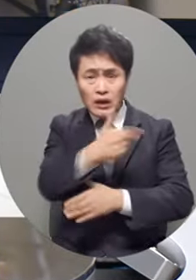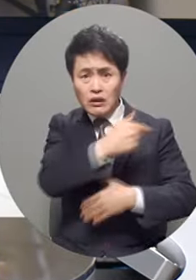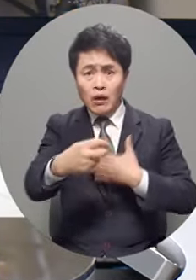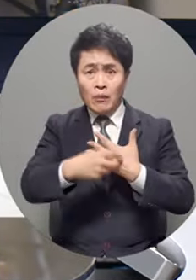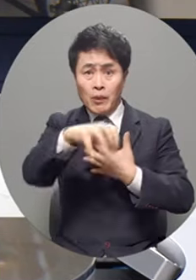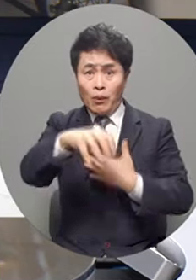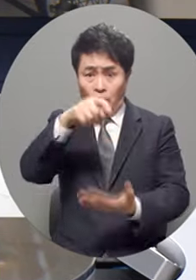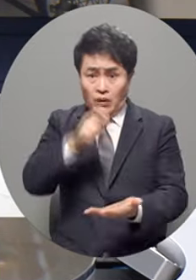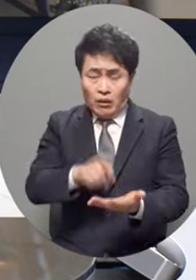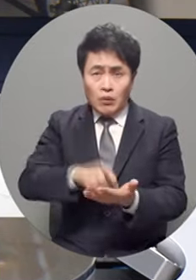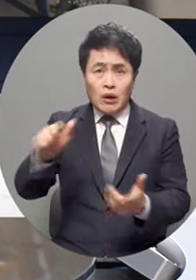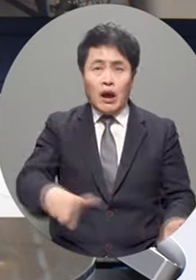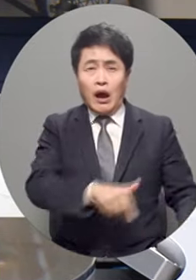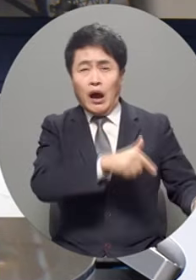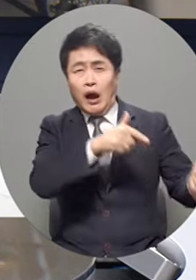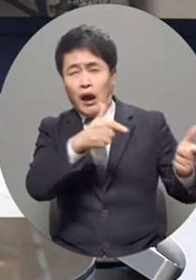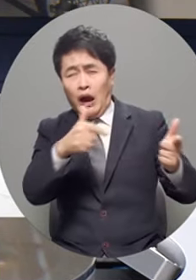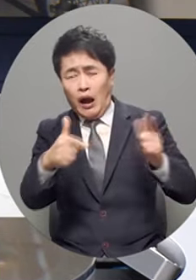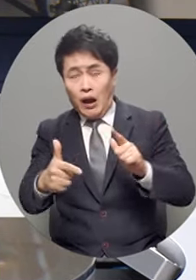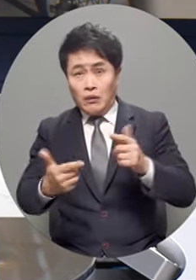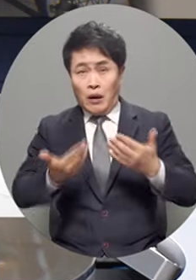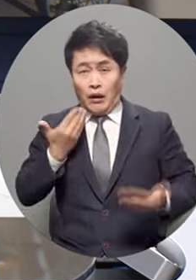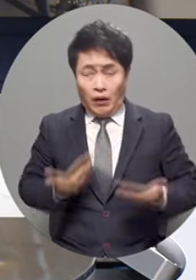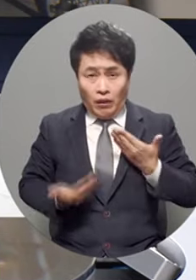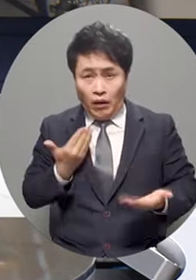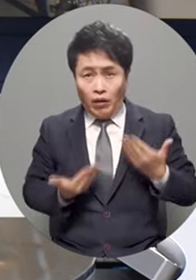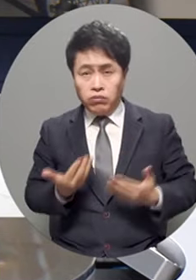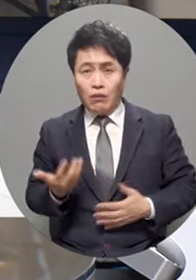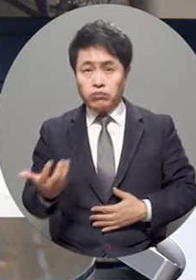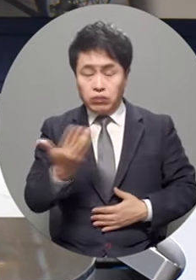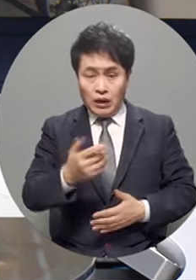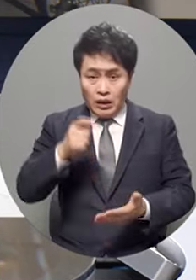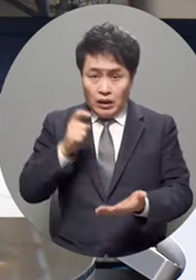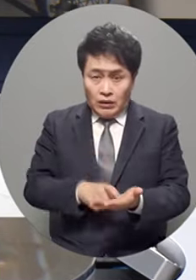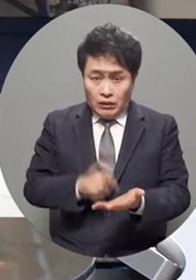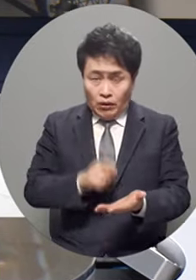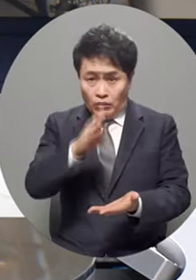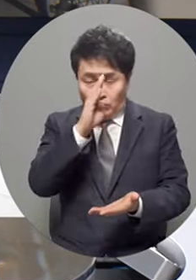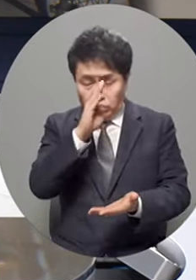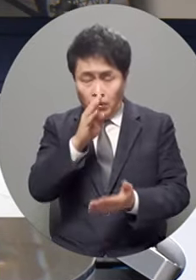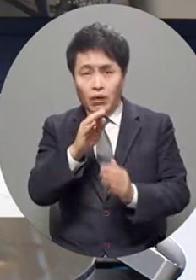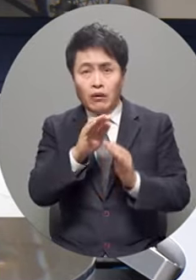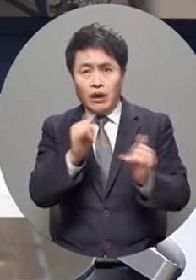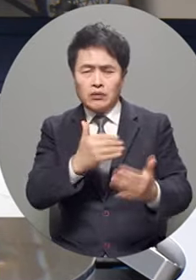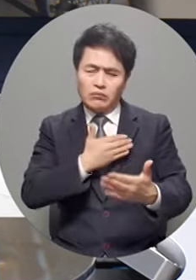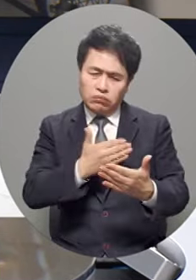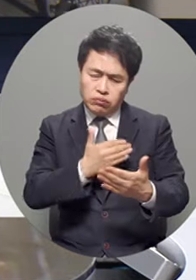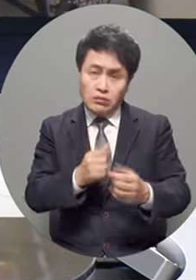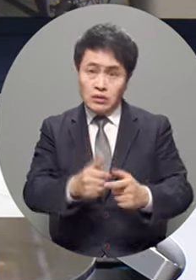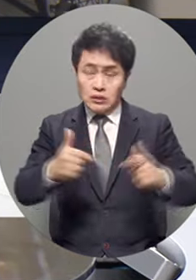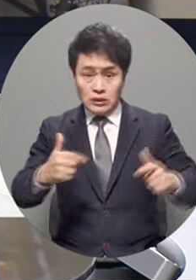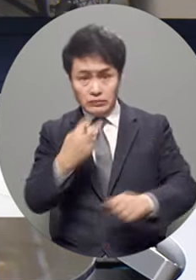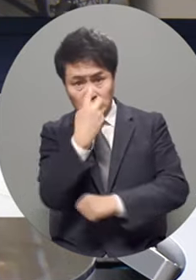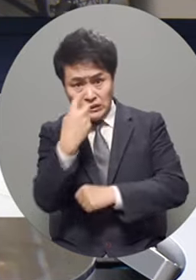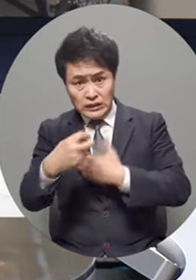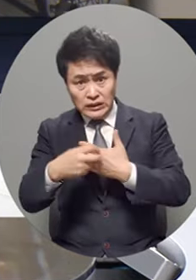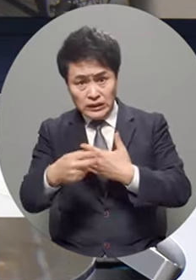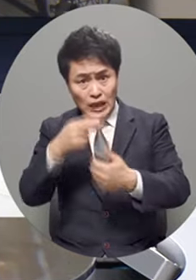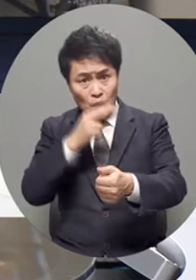오늘 하루 종일 숨가쁘게 돌아갔는데요. 중증 응급 환자들의 불안은 갈수록 커지고 있고 지켜보던 의대